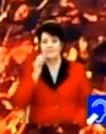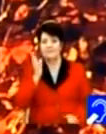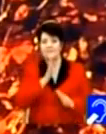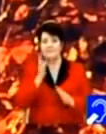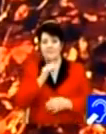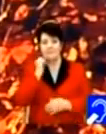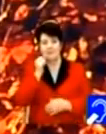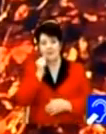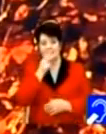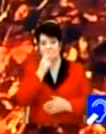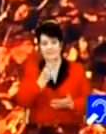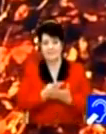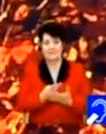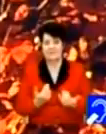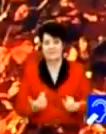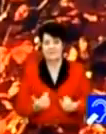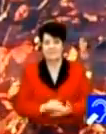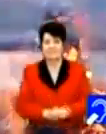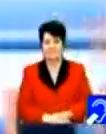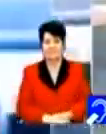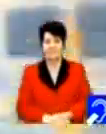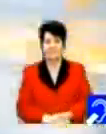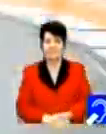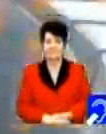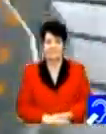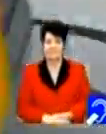soare, aflăm chiar acum din rubrica Meteo.